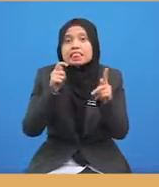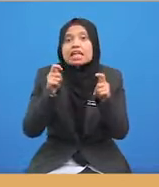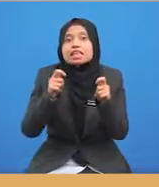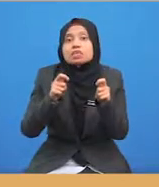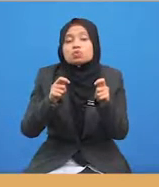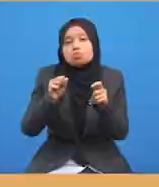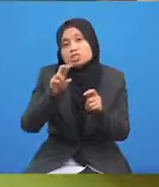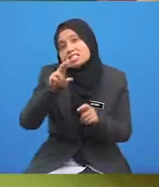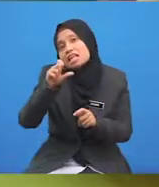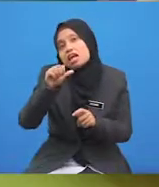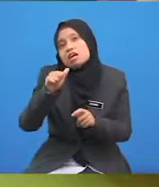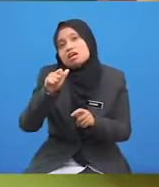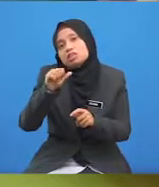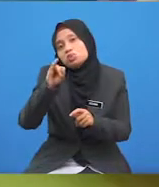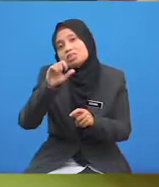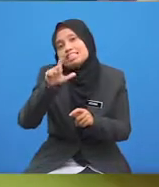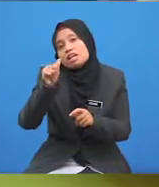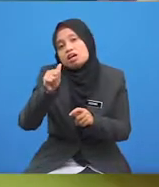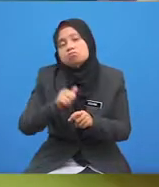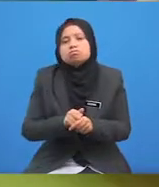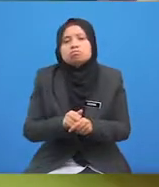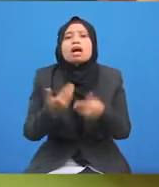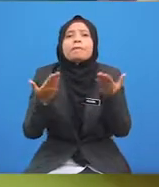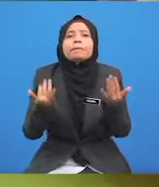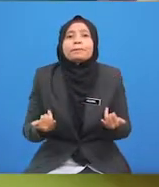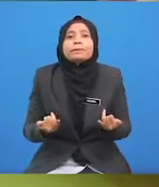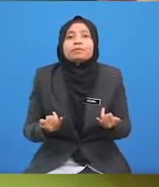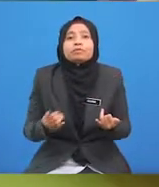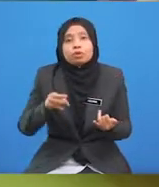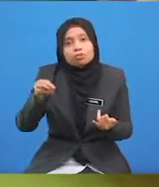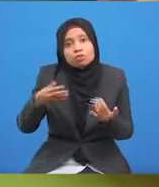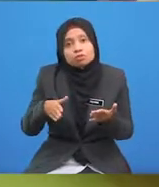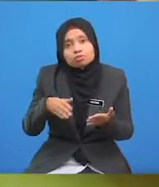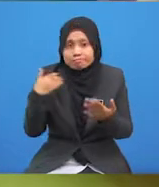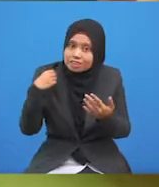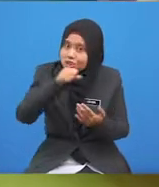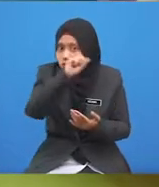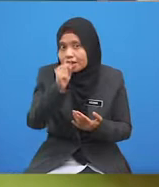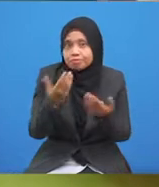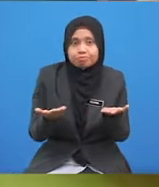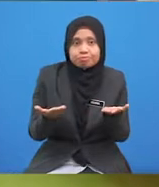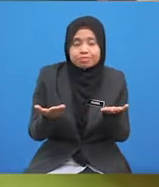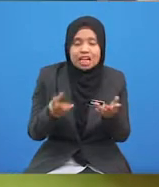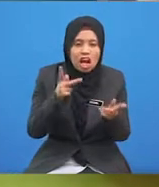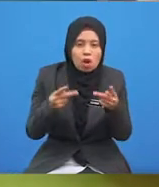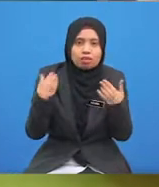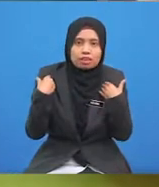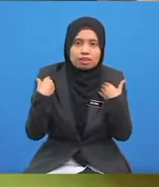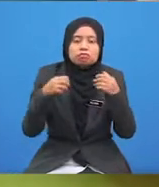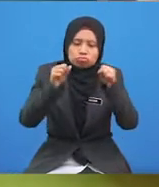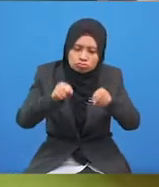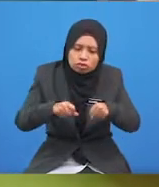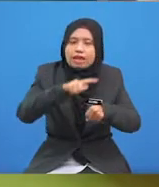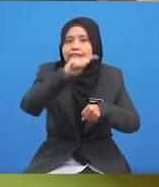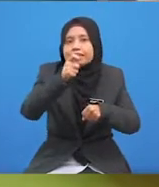luhur. Bagaimana penerimaan murid-murid setakat ini? Ada soalan? Jika ada, boleh